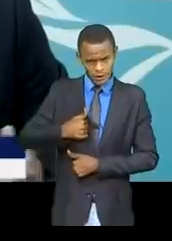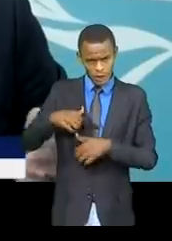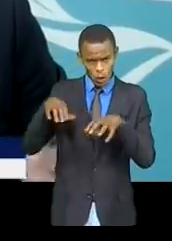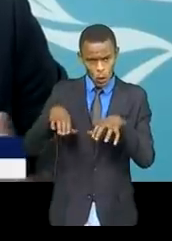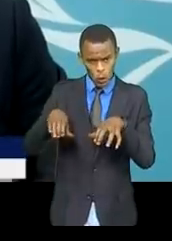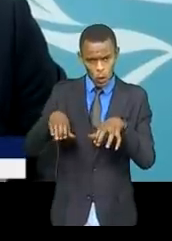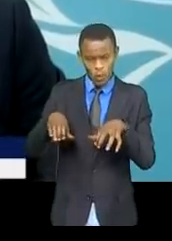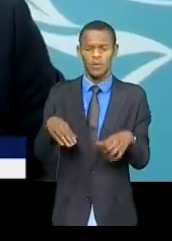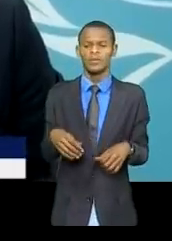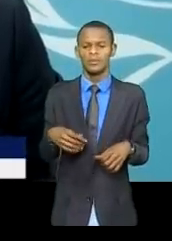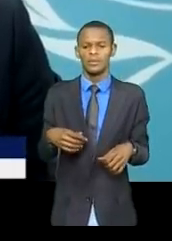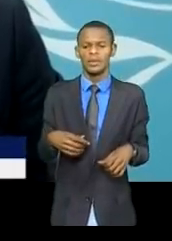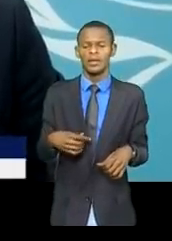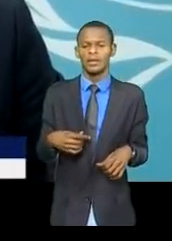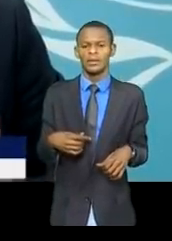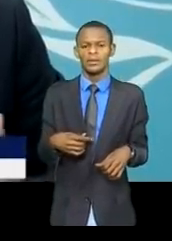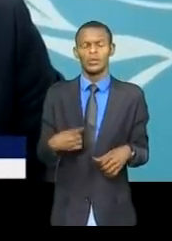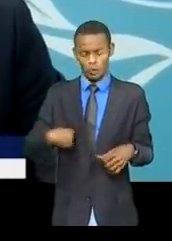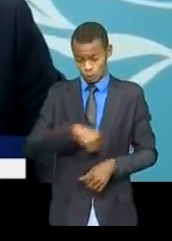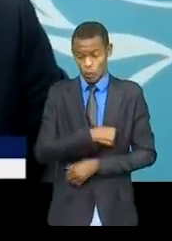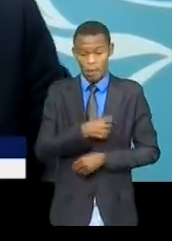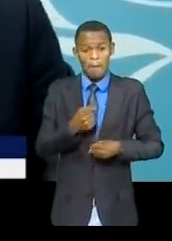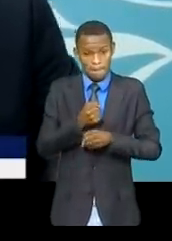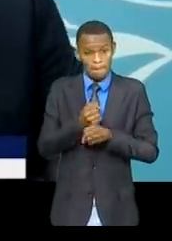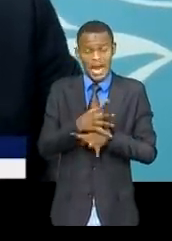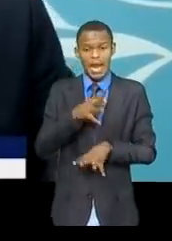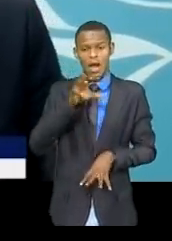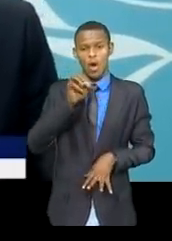de ce qu'on peut faire évidemment à leur demande